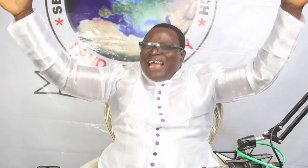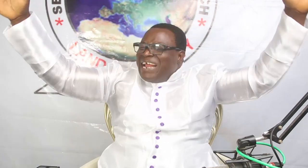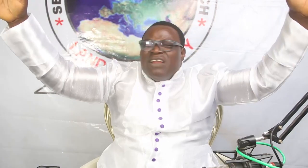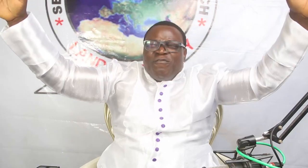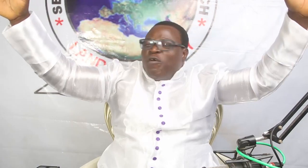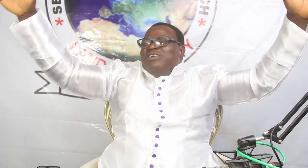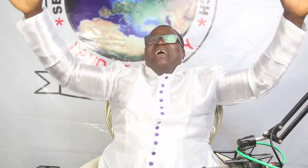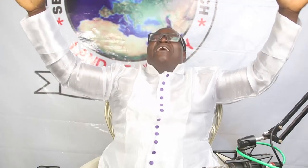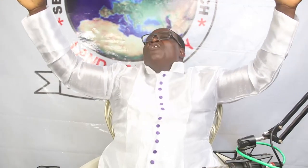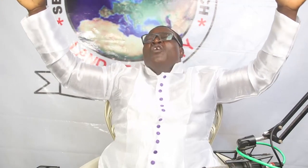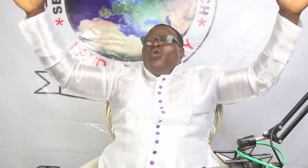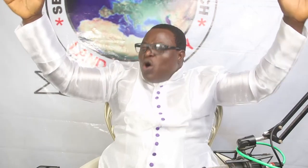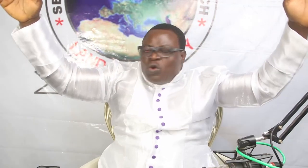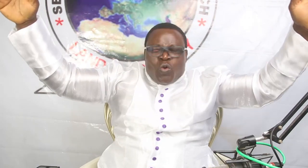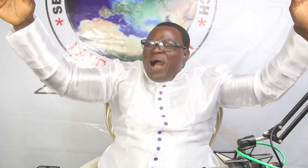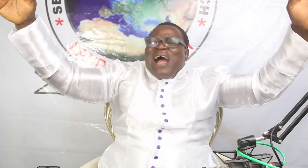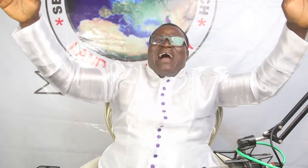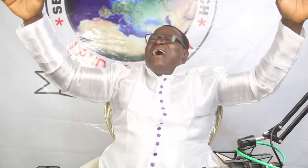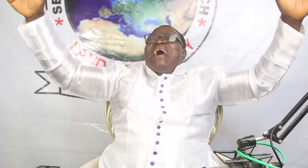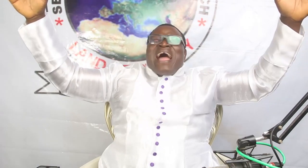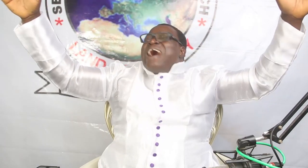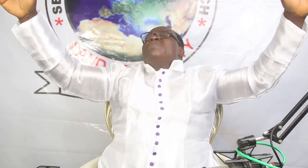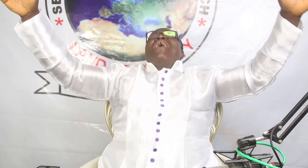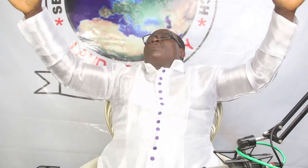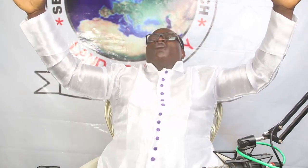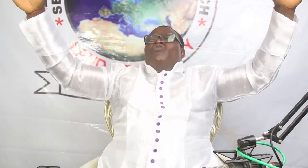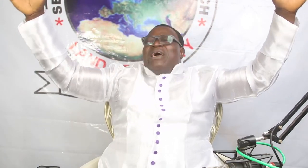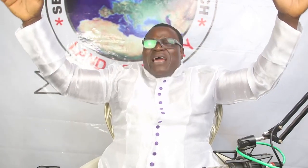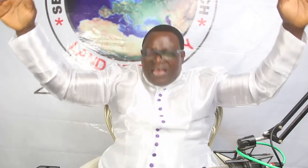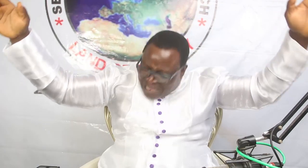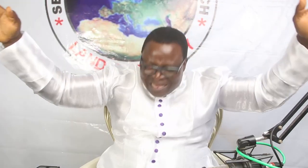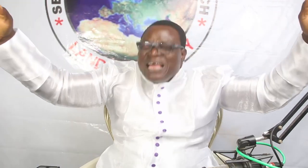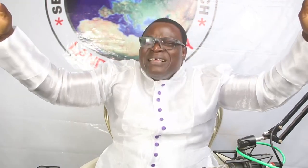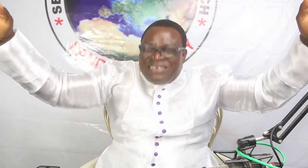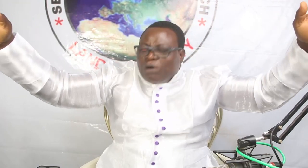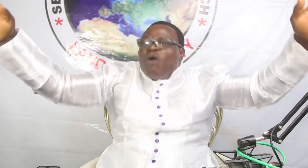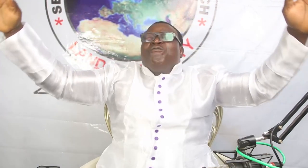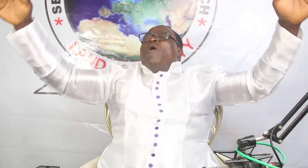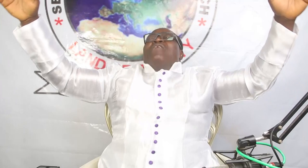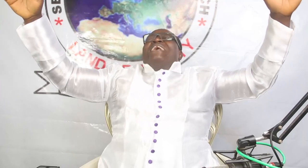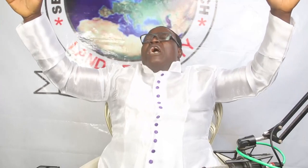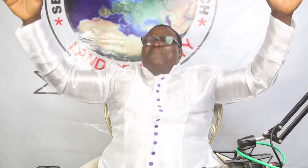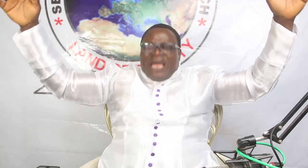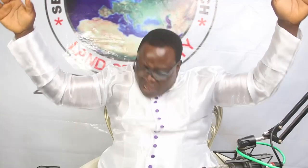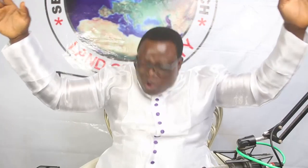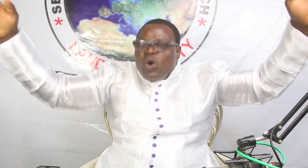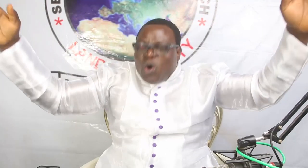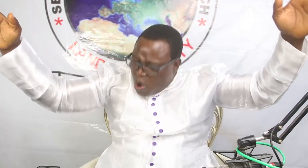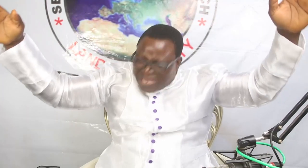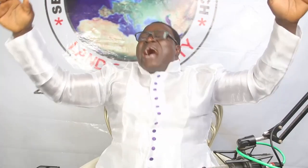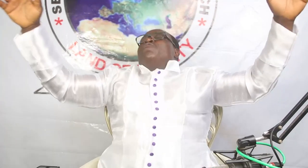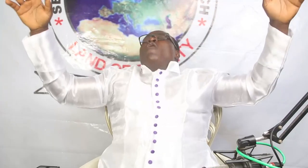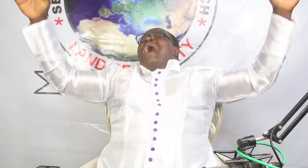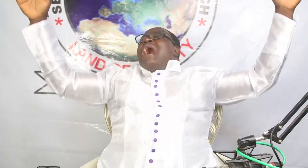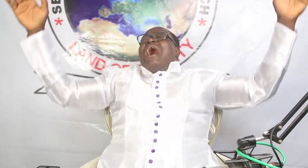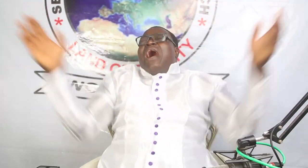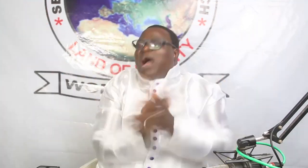Lift up your hands. Lift up your hands. Lord, mercy and favor. Let it speak for my